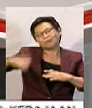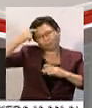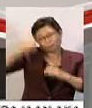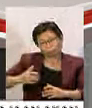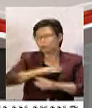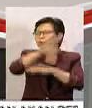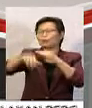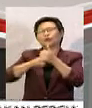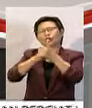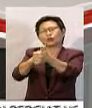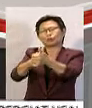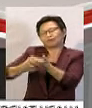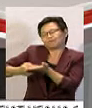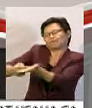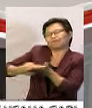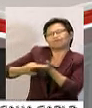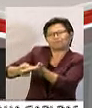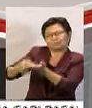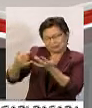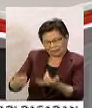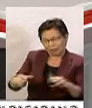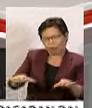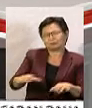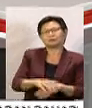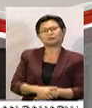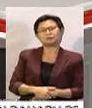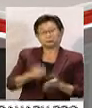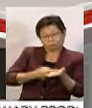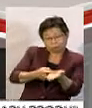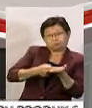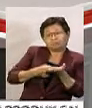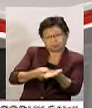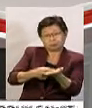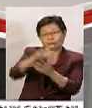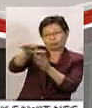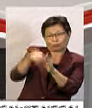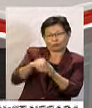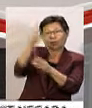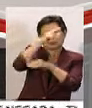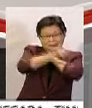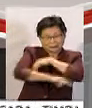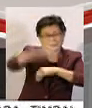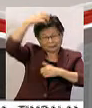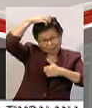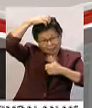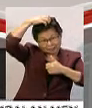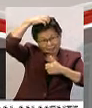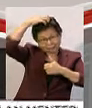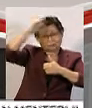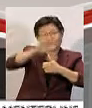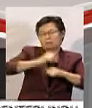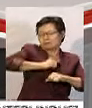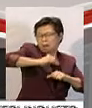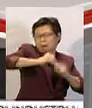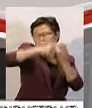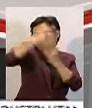Segalanya tertakluk kepada hasil rundingan yang sedang dijalankan. Rundingan antaranya melibatkan Kerajaan Negeri Selangor yang membantah